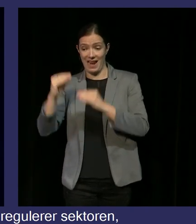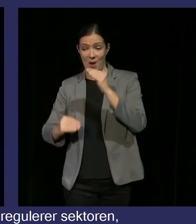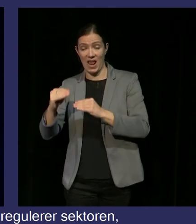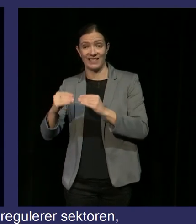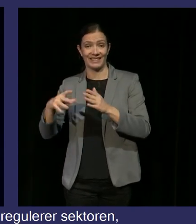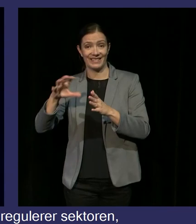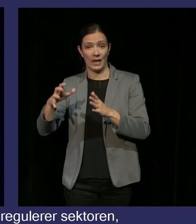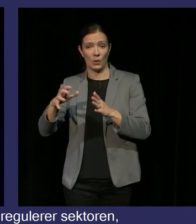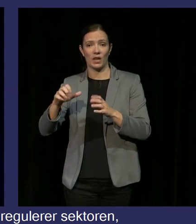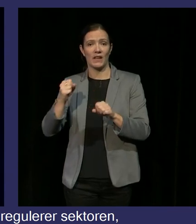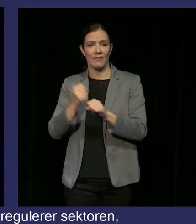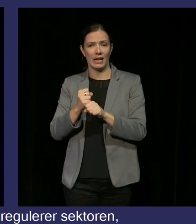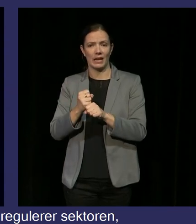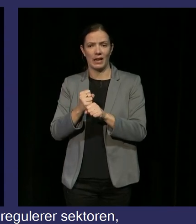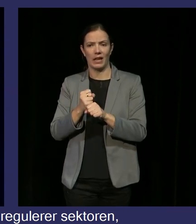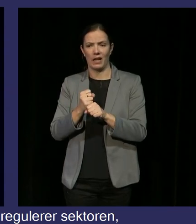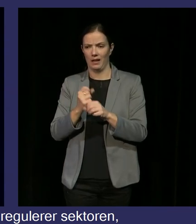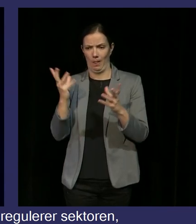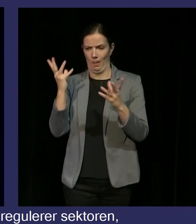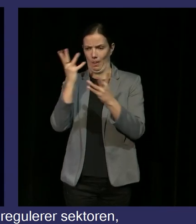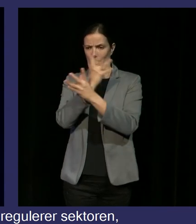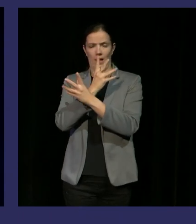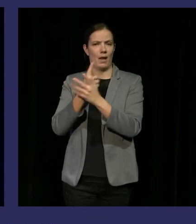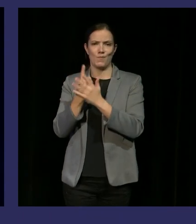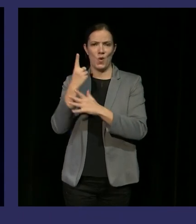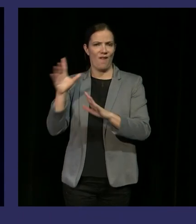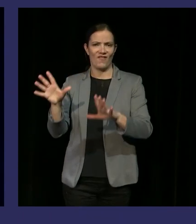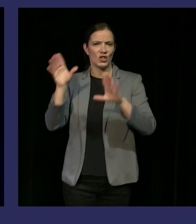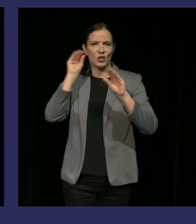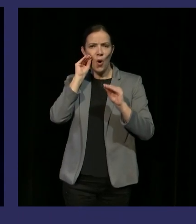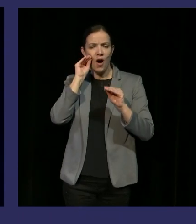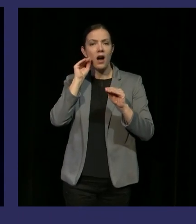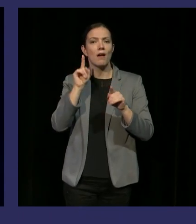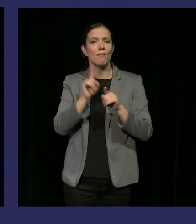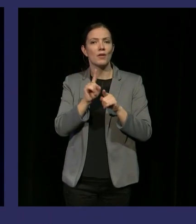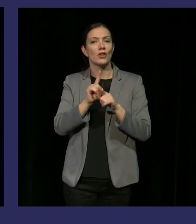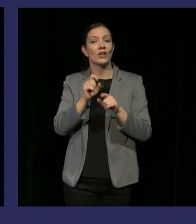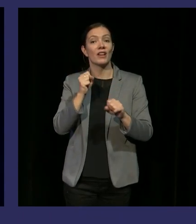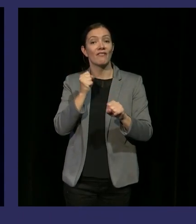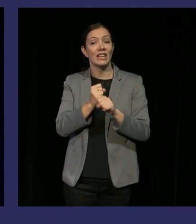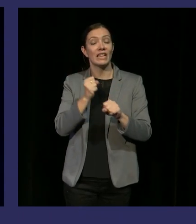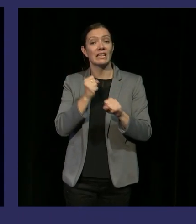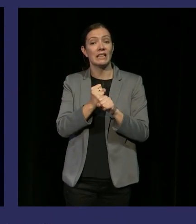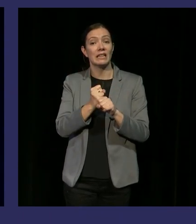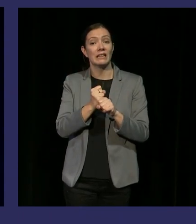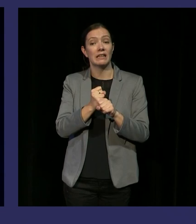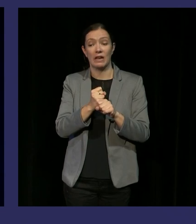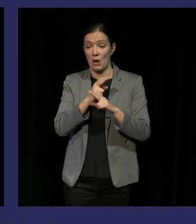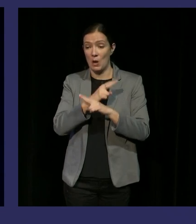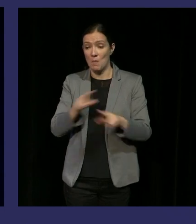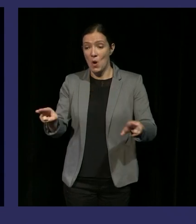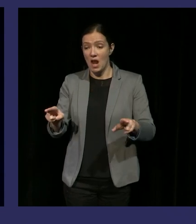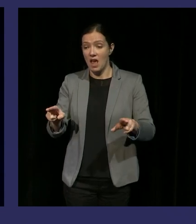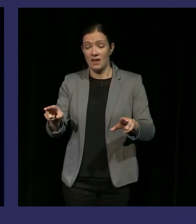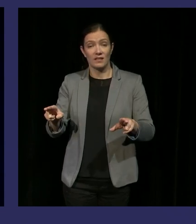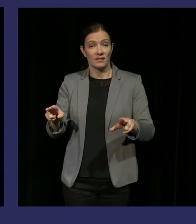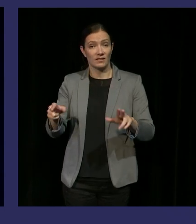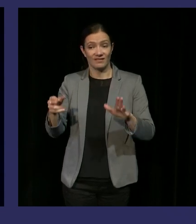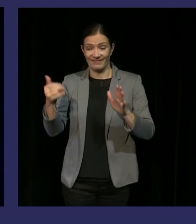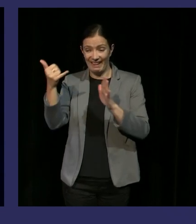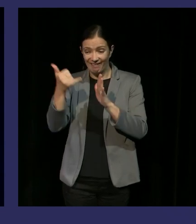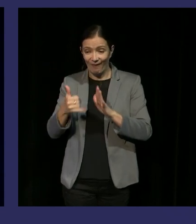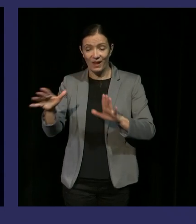sektoren så tågete og uleselige at det nærmest umulig å avkode